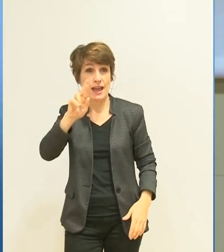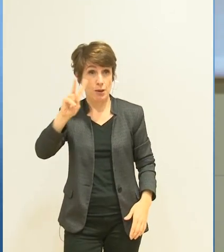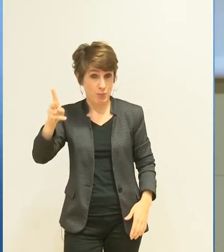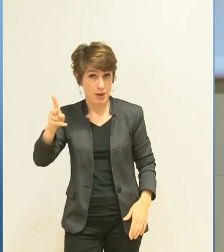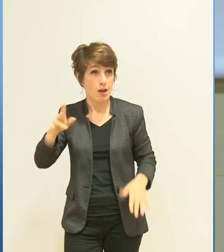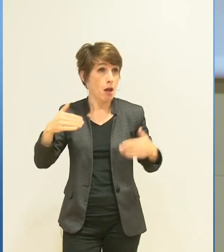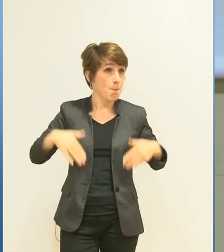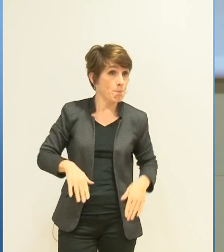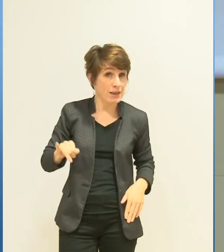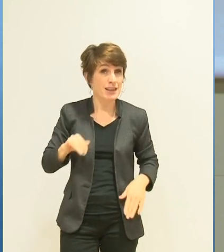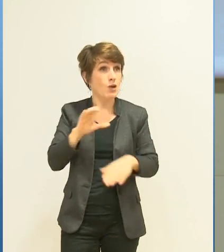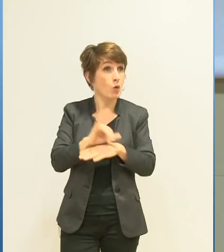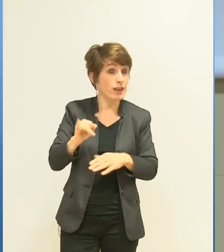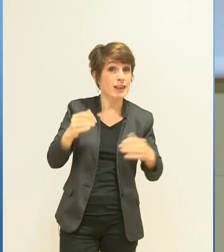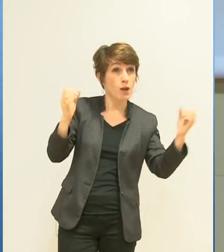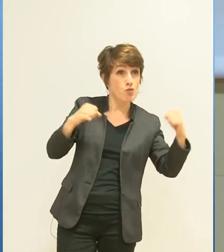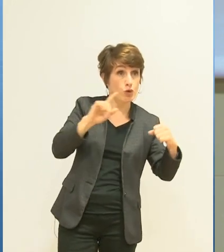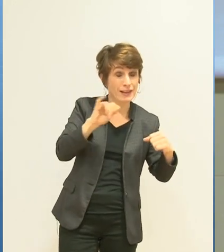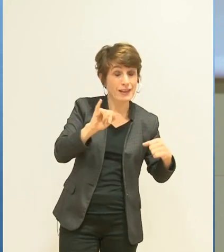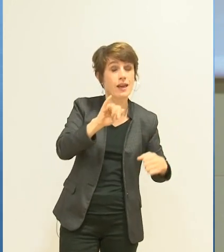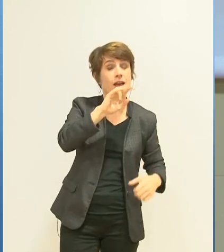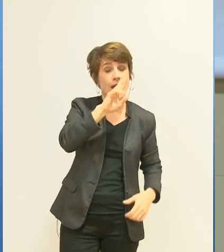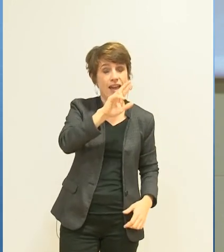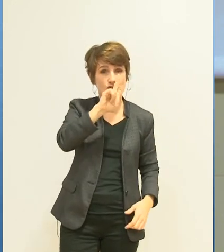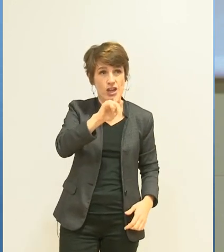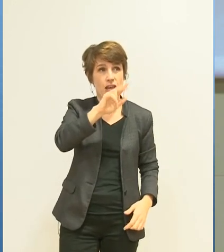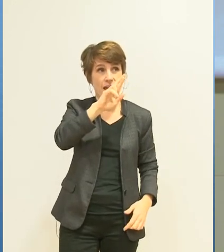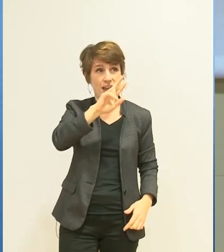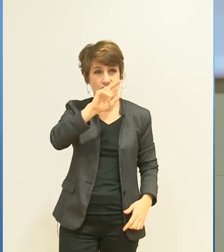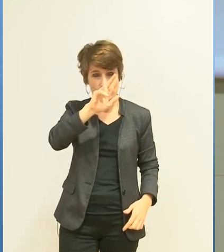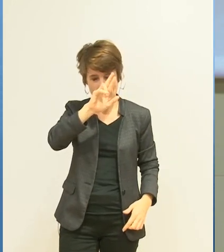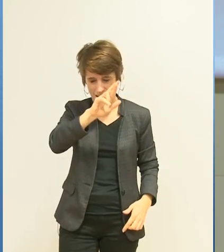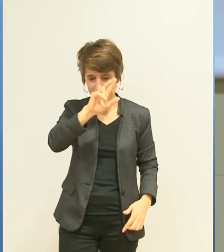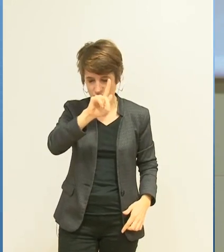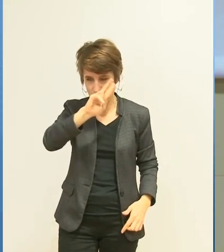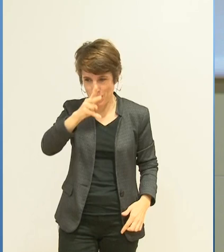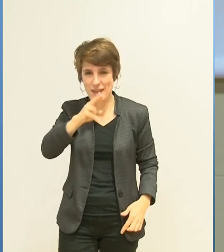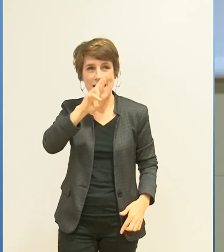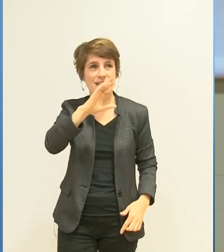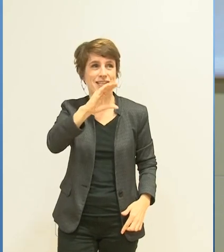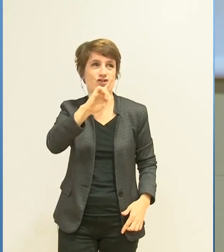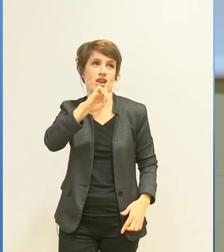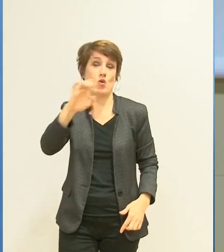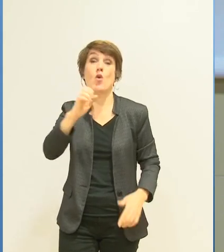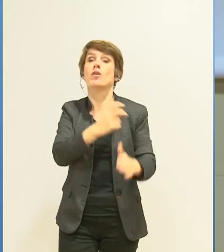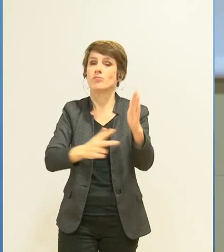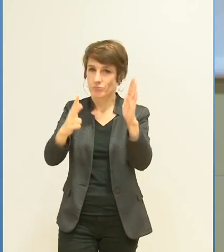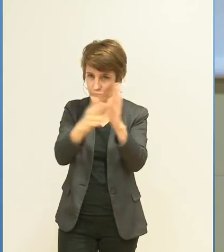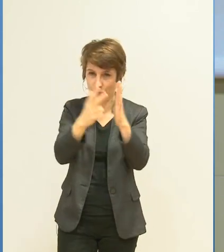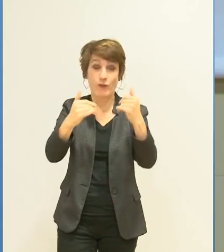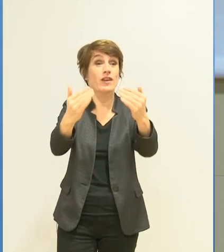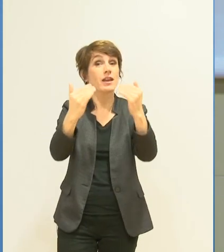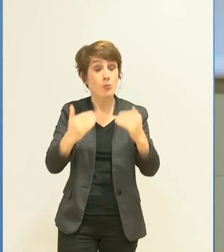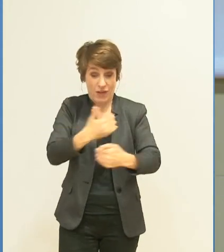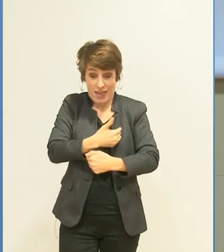s'abstient qui votent contre qui vote pour hergéen gpr cge délibération adoptée nous arrivons à la